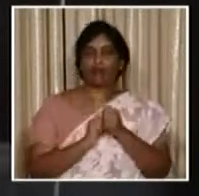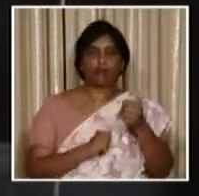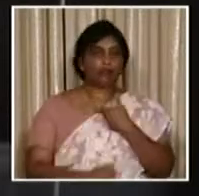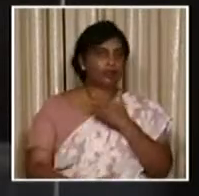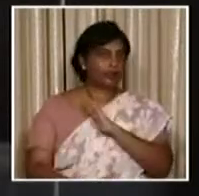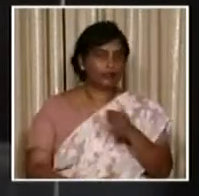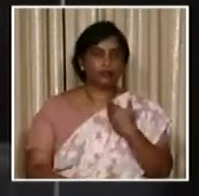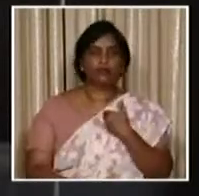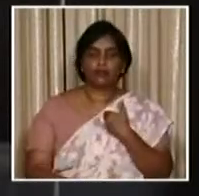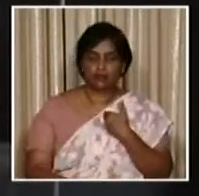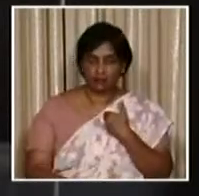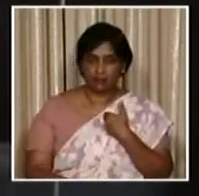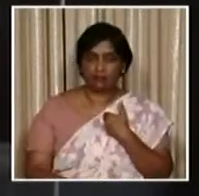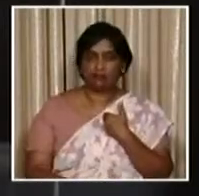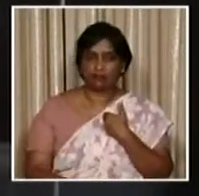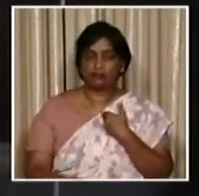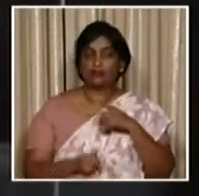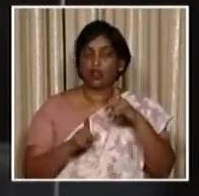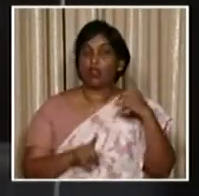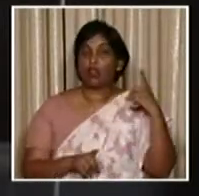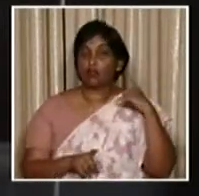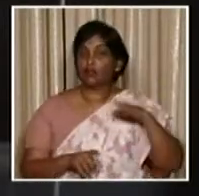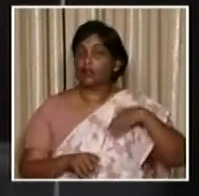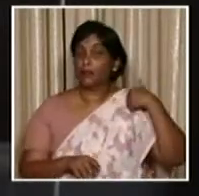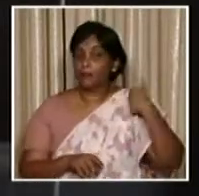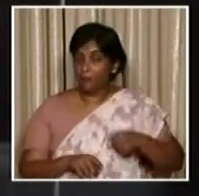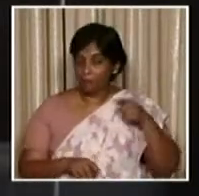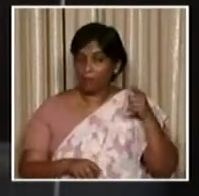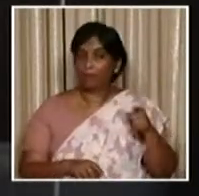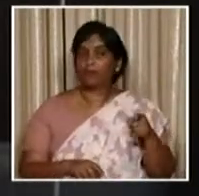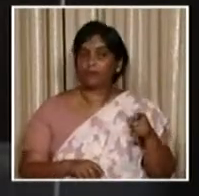කරන මිනිස්සු නෙමෙයි අපි. හමුදා මූලස්ථානයේට